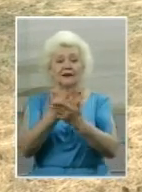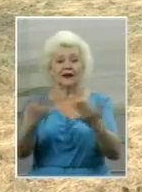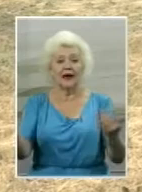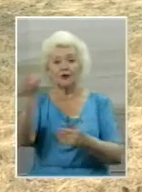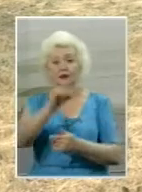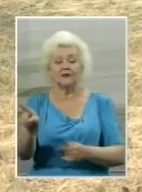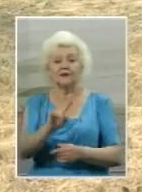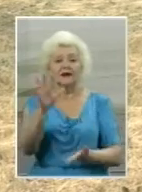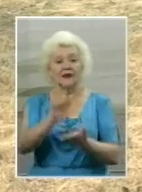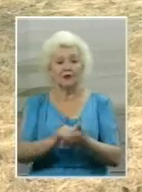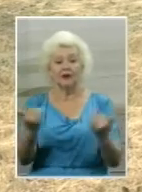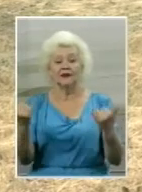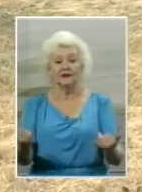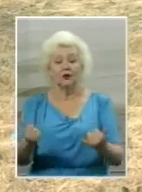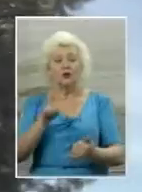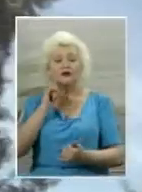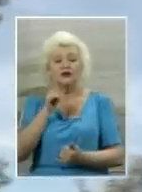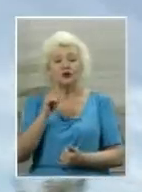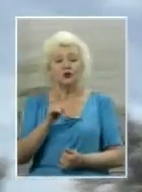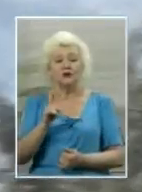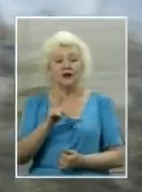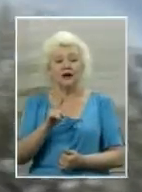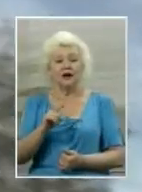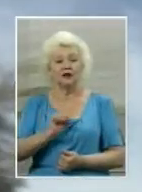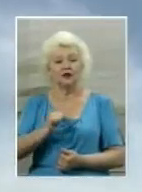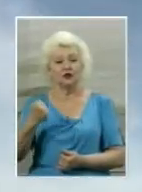чим сьогодні займалися юні джури.